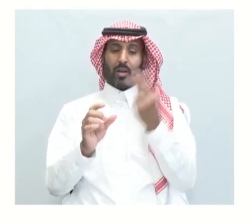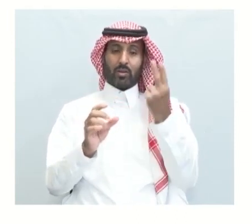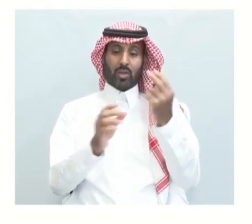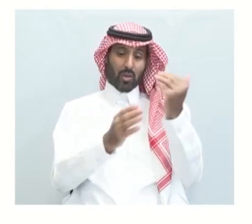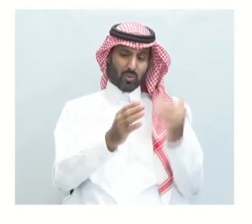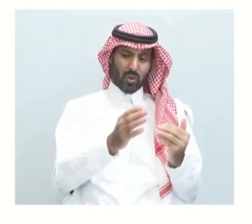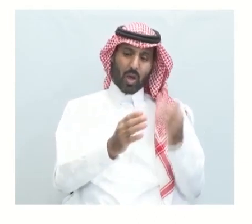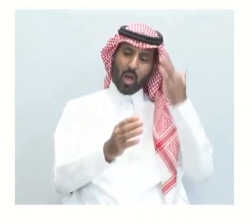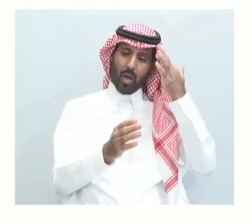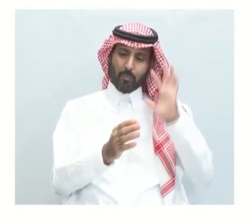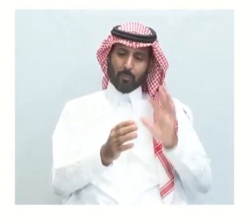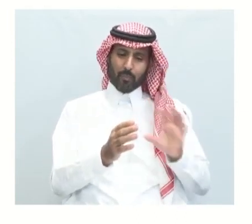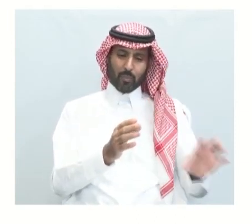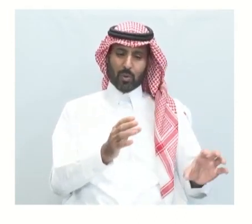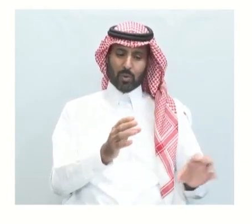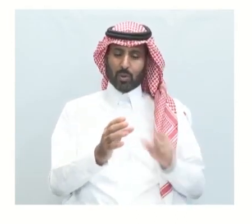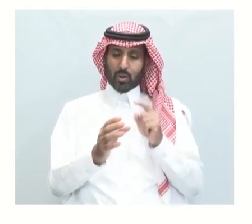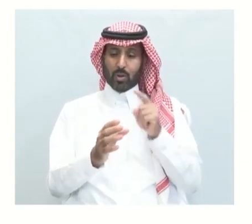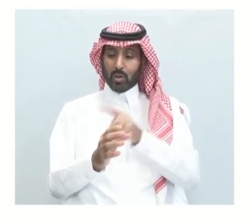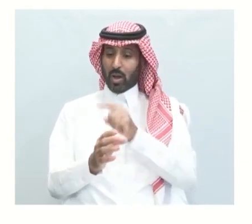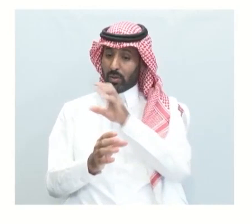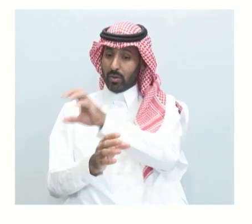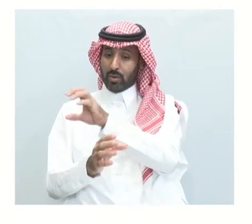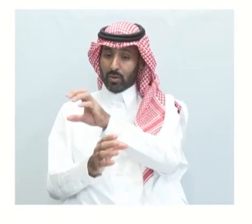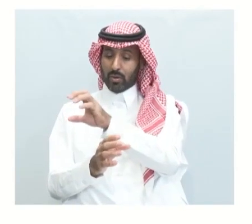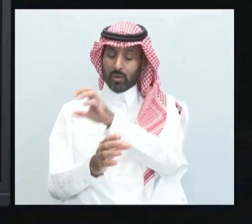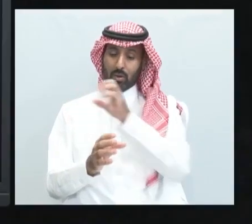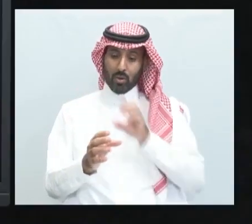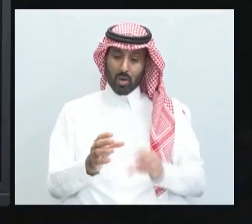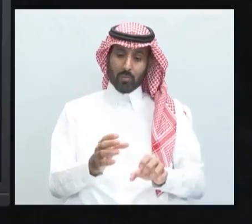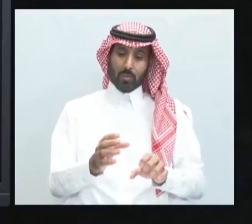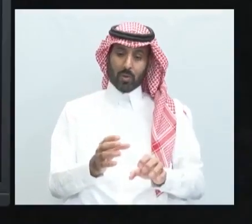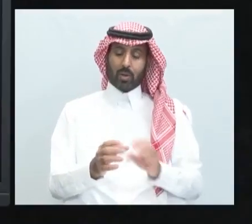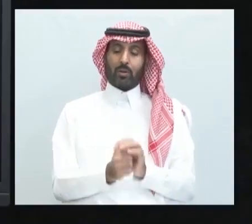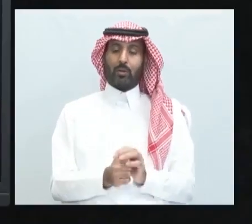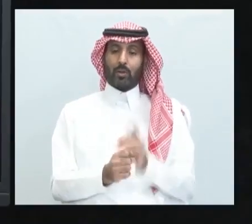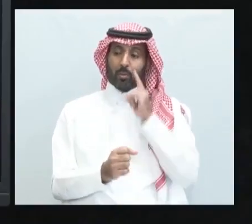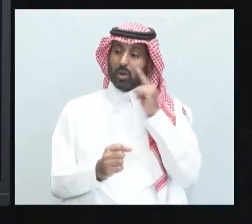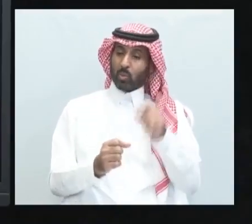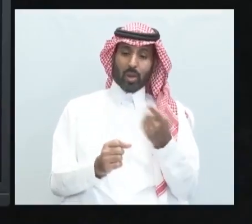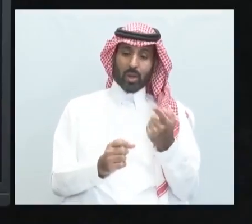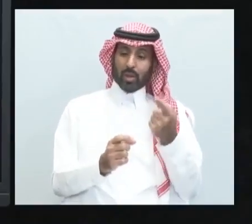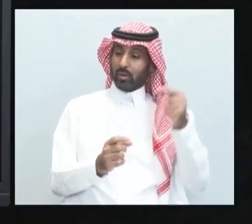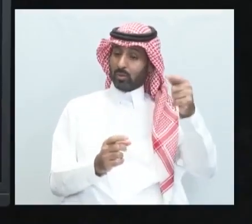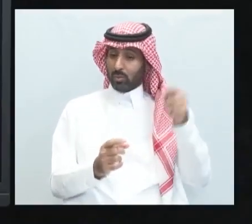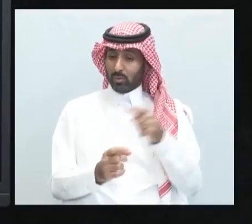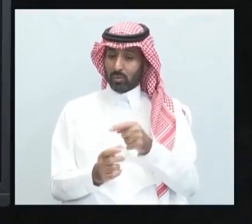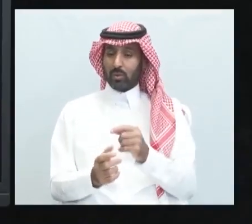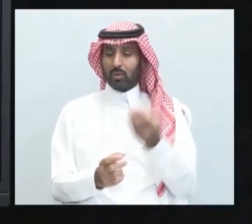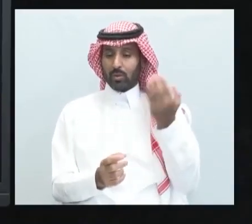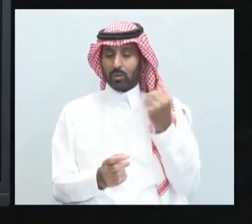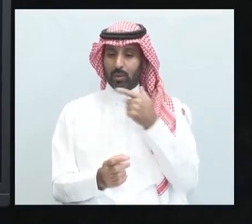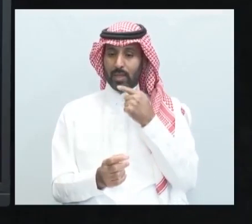هنا والجزء الثالث هنا ولكن تحتاج الى تعريف شيء اسمه المؤشر البوينتر سنتحدث عنه